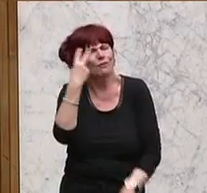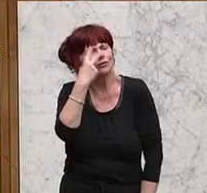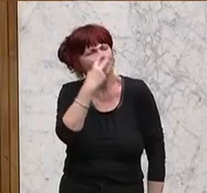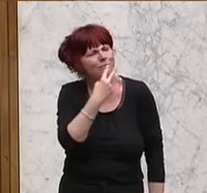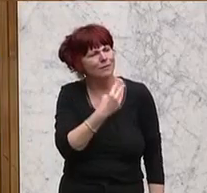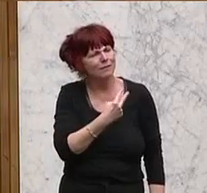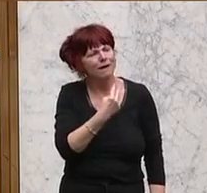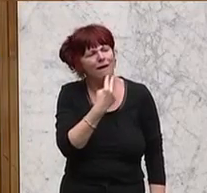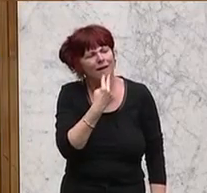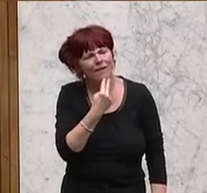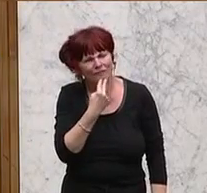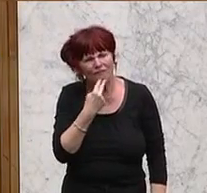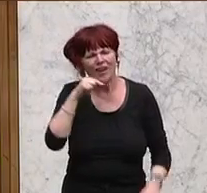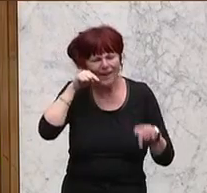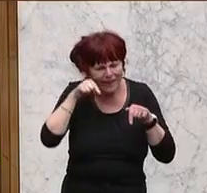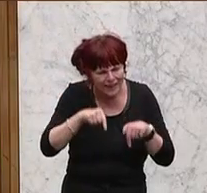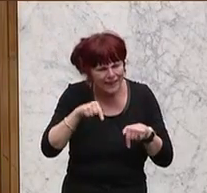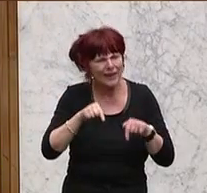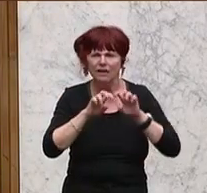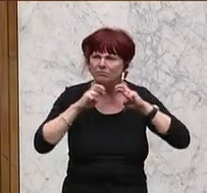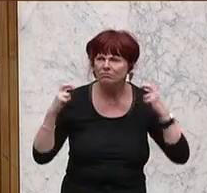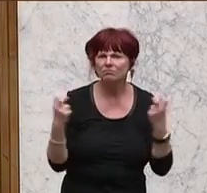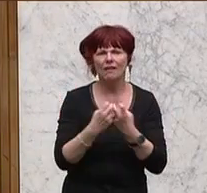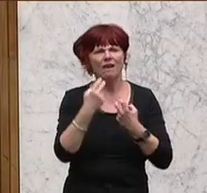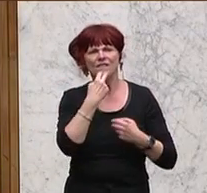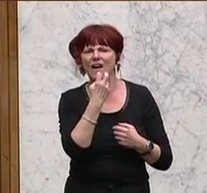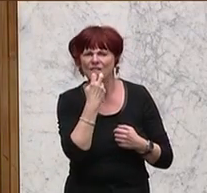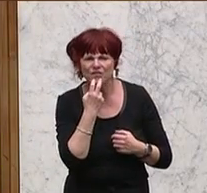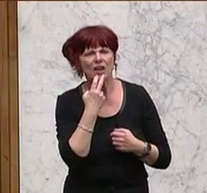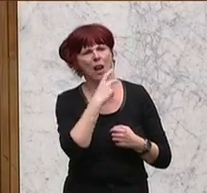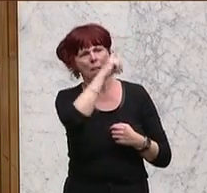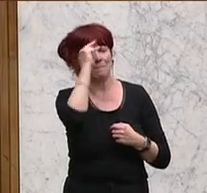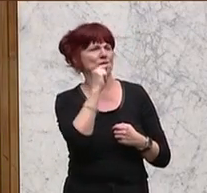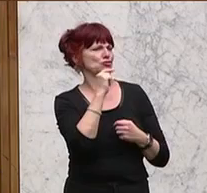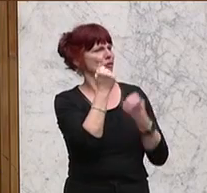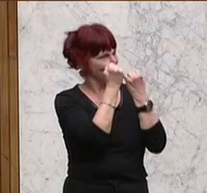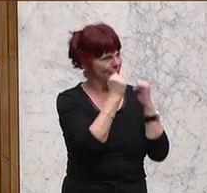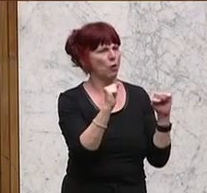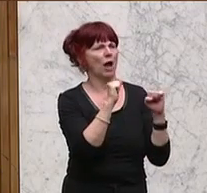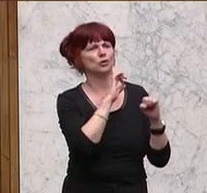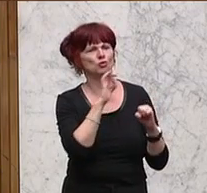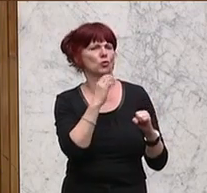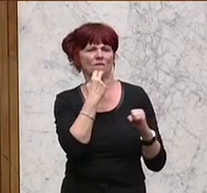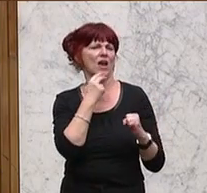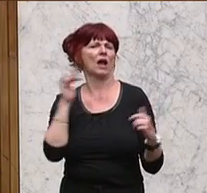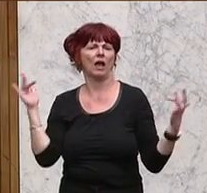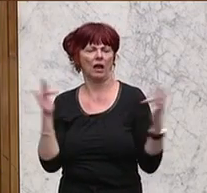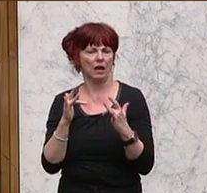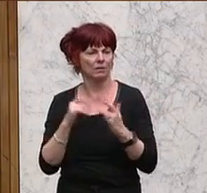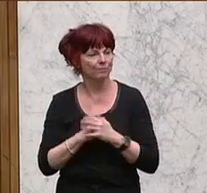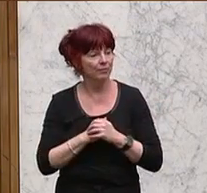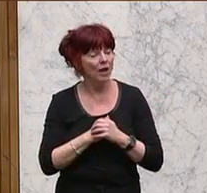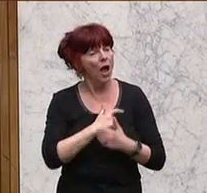hier eigentlich für Demokratie und für die Menschen eintritt und wer nicht. Denn es ist eine die Leute, die sich mit der